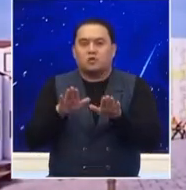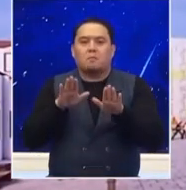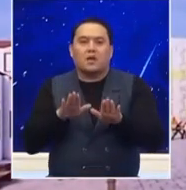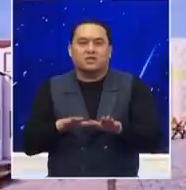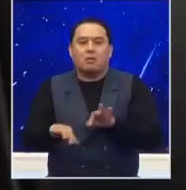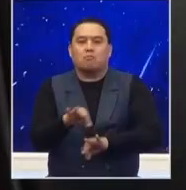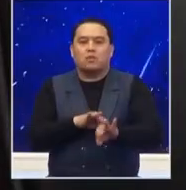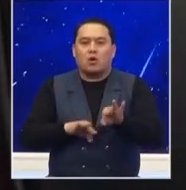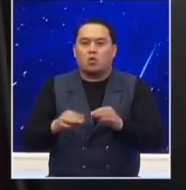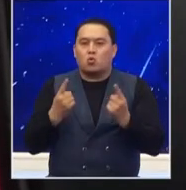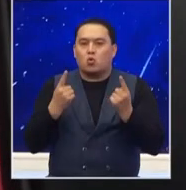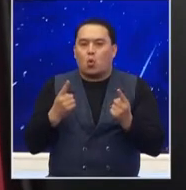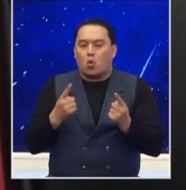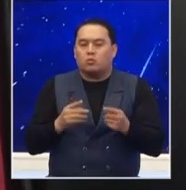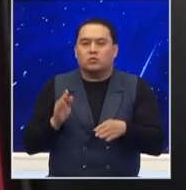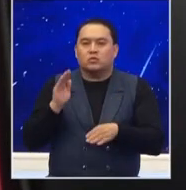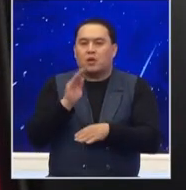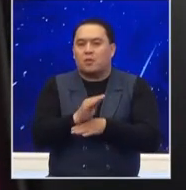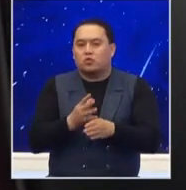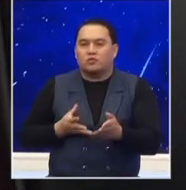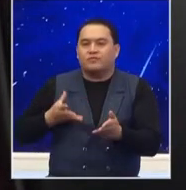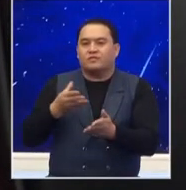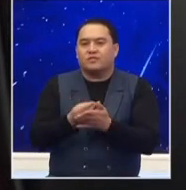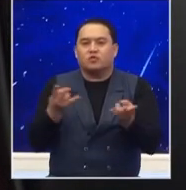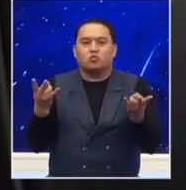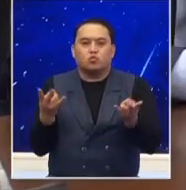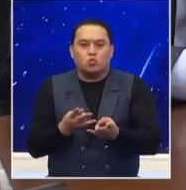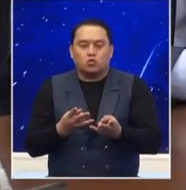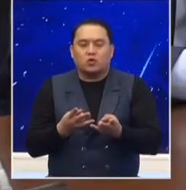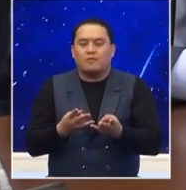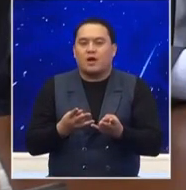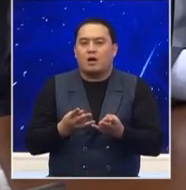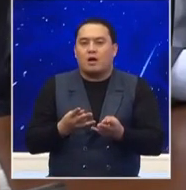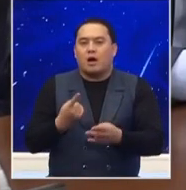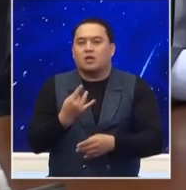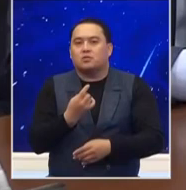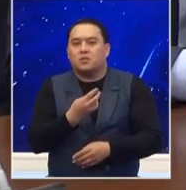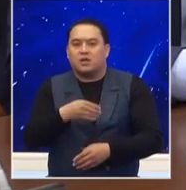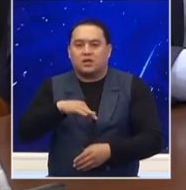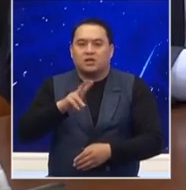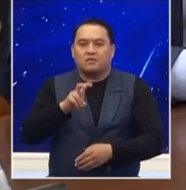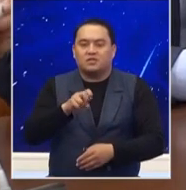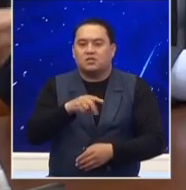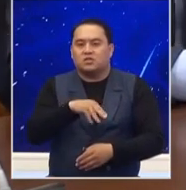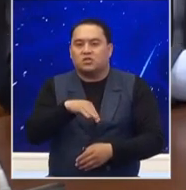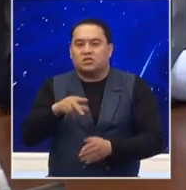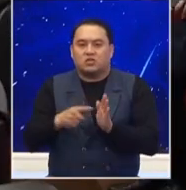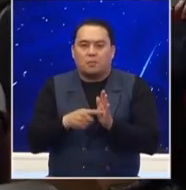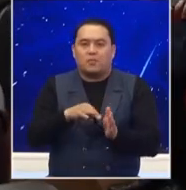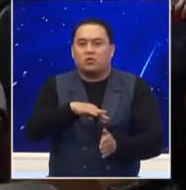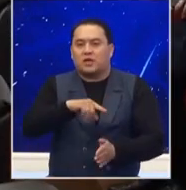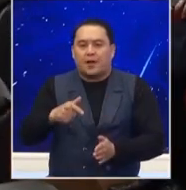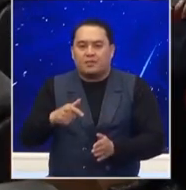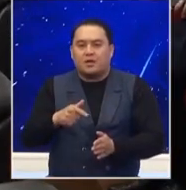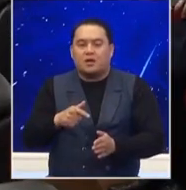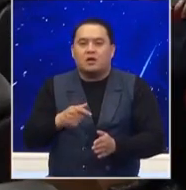как проект довольно крупный, без дополнительных вливаний не обойтись. Для этих нужд необходимо 1 миллиард 237 миллионов тенге. А для